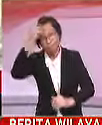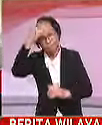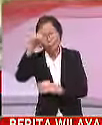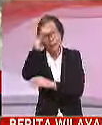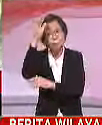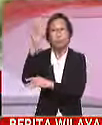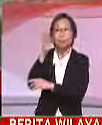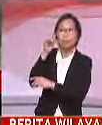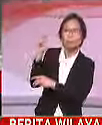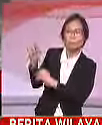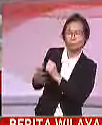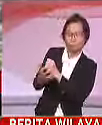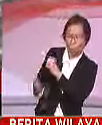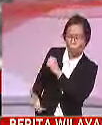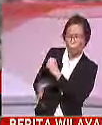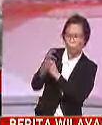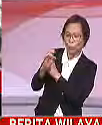Kerajaan Persekutuan turut memperuntukkan